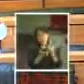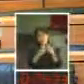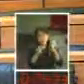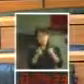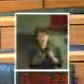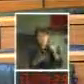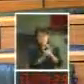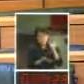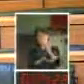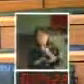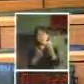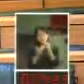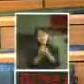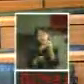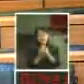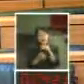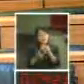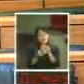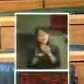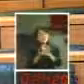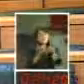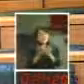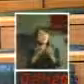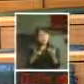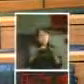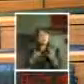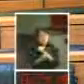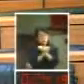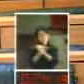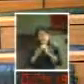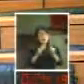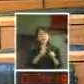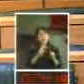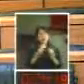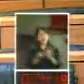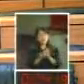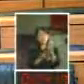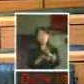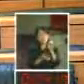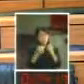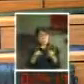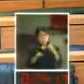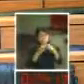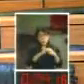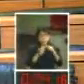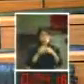เป็นชิ้นงานด้วยแต่ผมอยากจะต่อลงไปว่าในขณะที่เกิดสถานการณ์ความไม่สงบเนี่ยสิ่งที่พวกผ